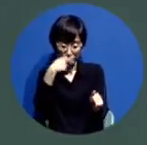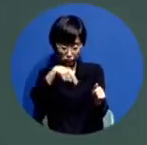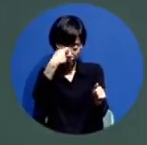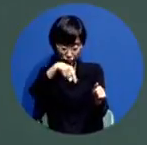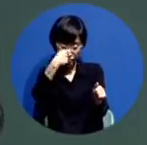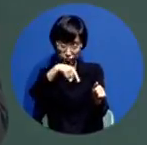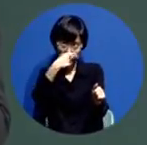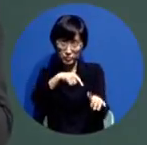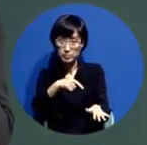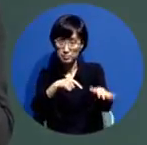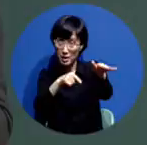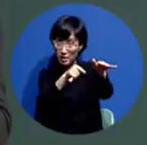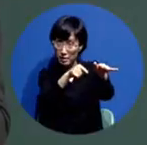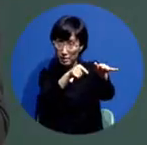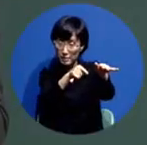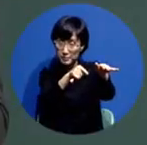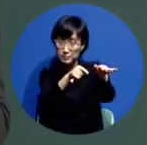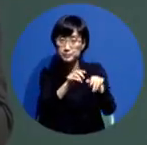那提摩太他听到了什么改变了什么呢?